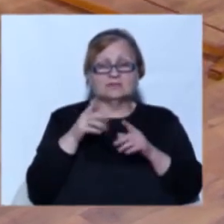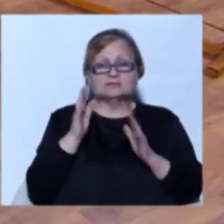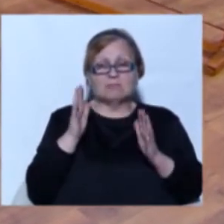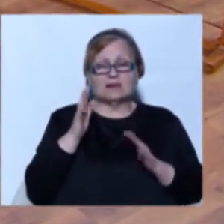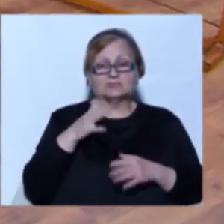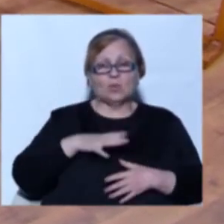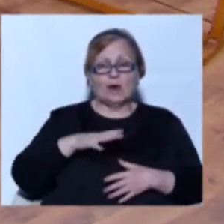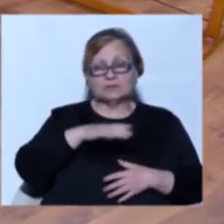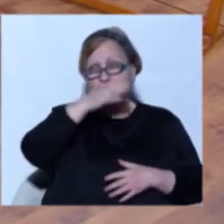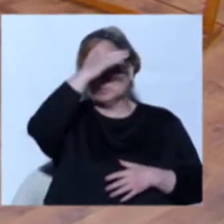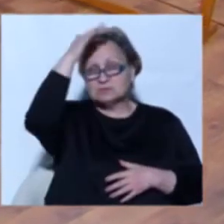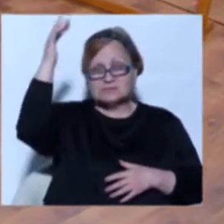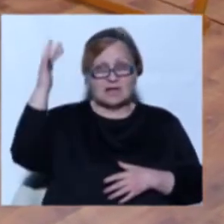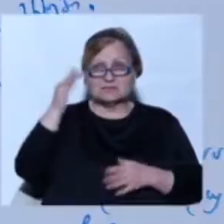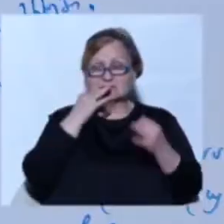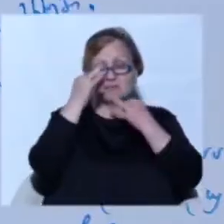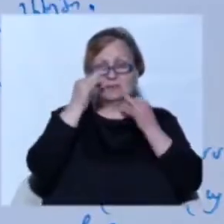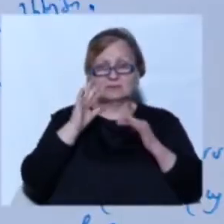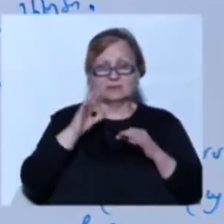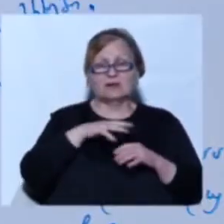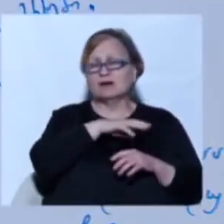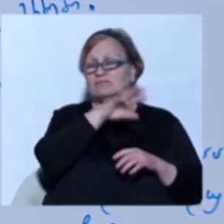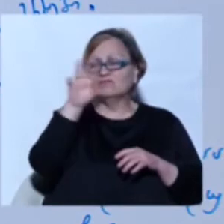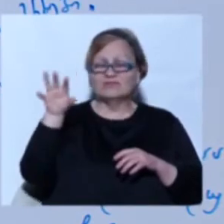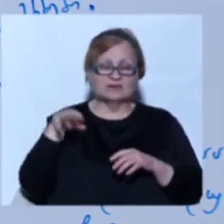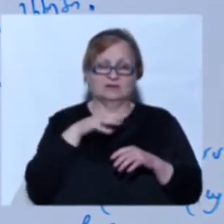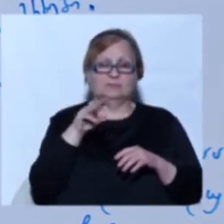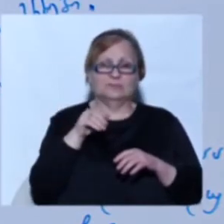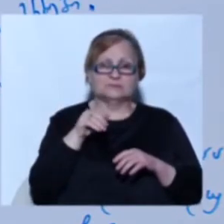კი არ მიმართავს ხოლმე, ყველაფერს.